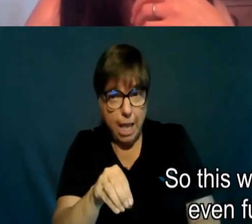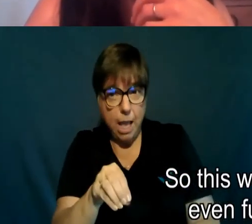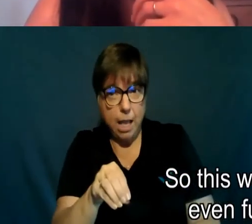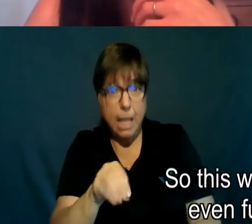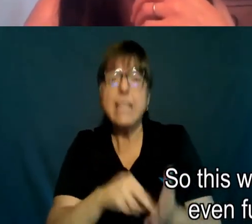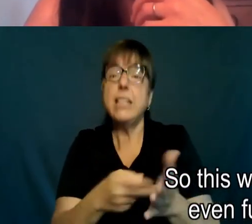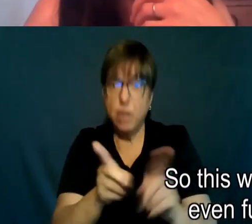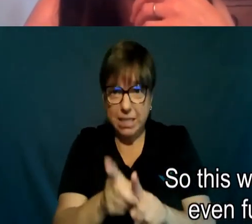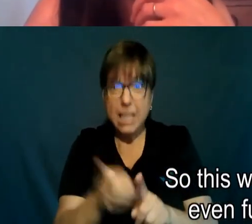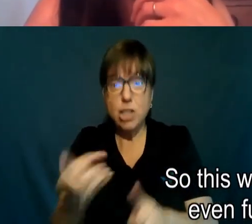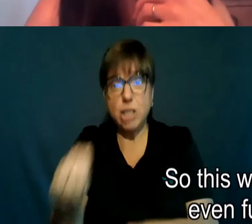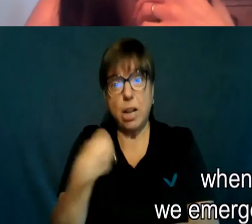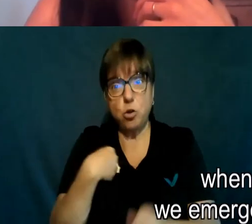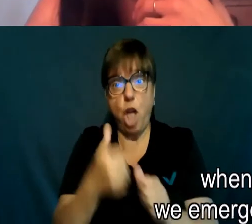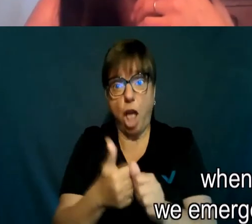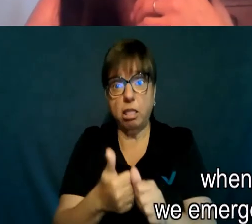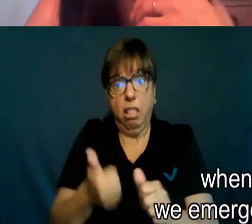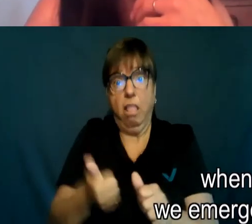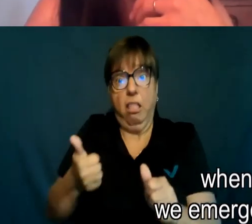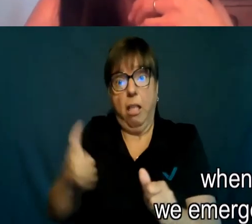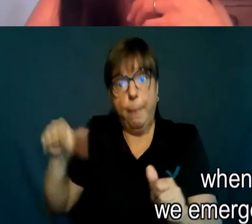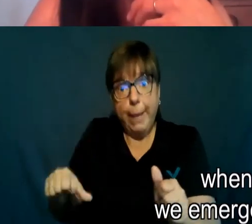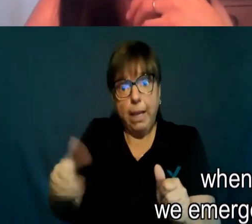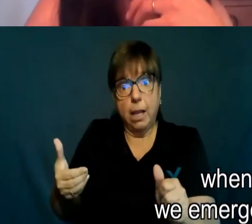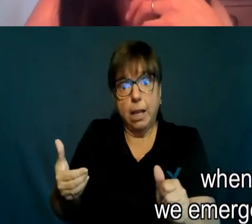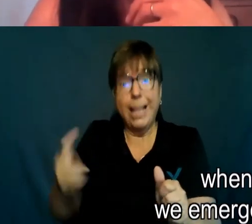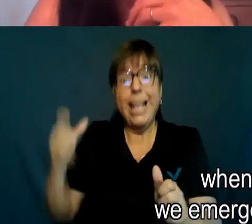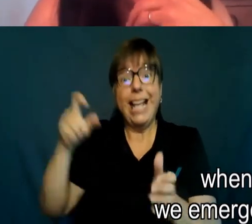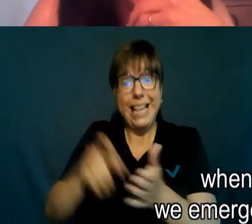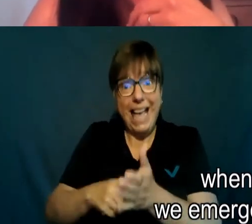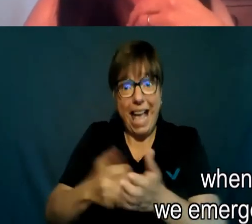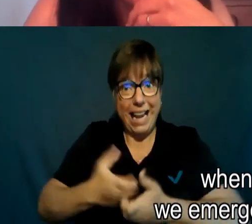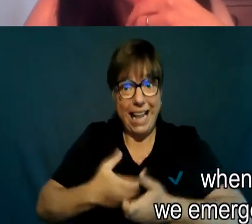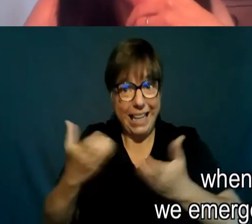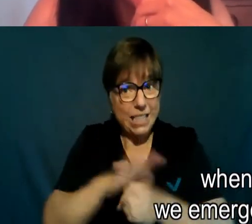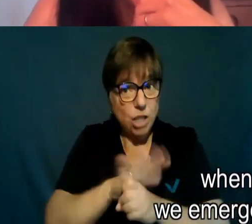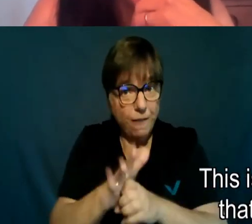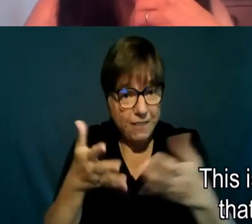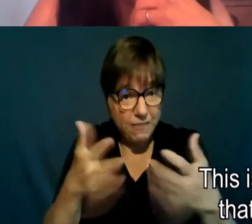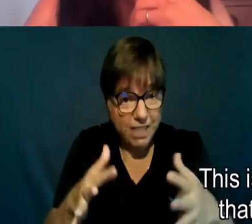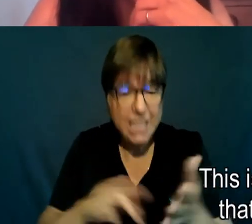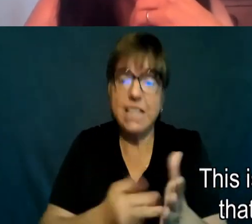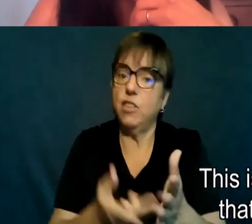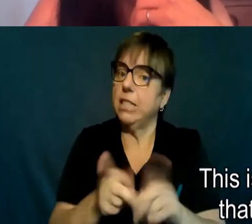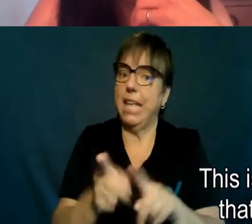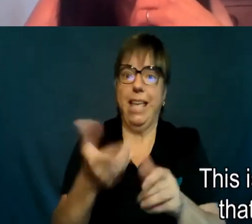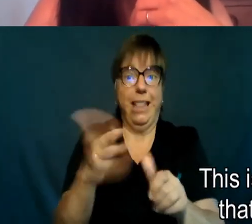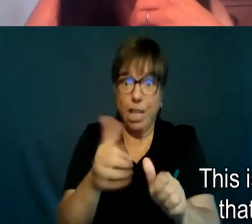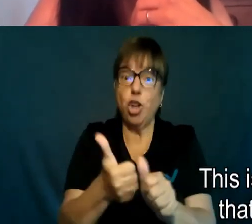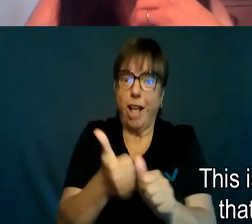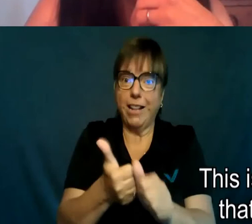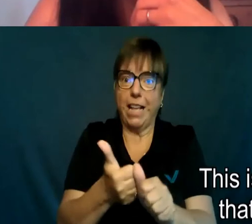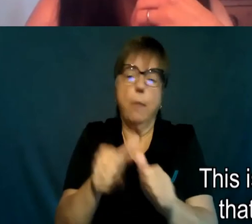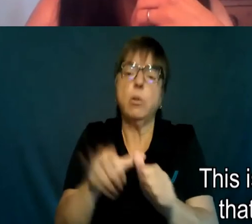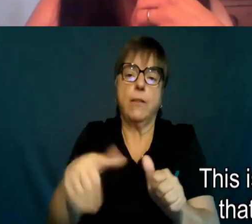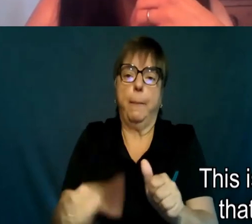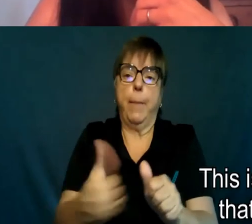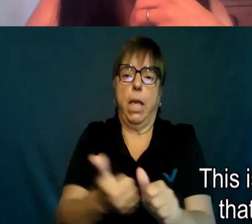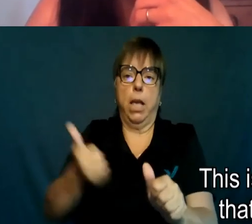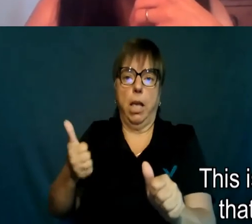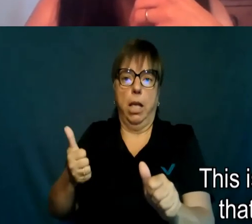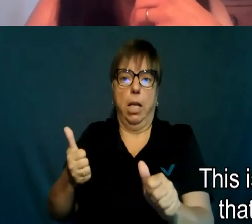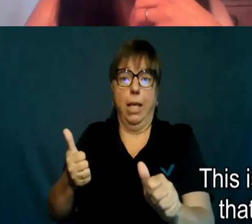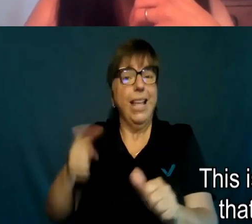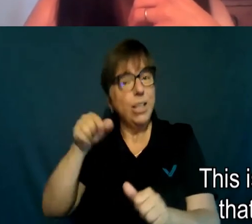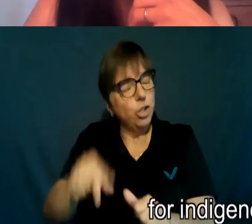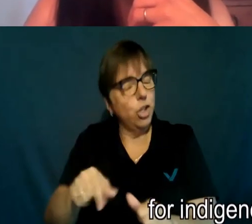en arrière, à mon avis, lorsqu'on sortira éventuellement de cette crise. C'est cet aspect-là qui est très